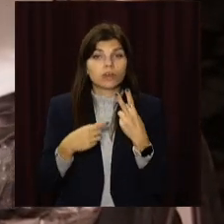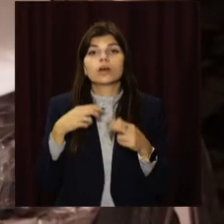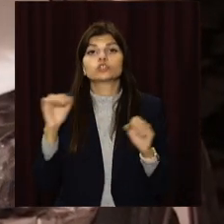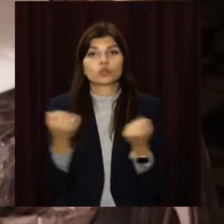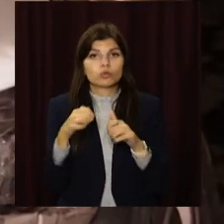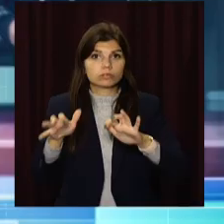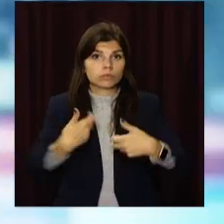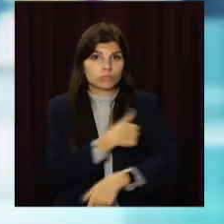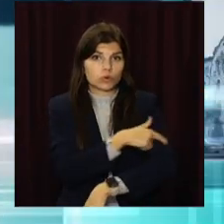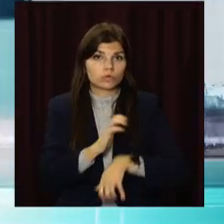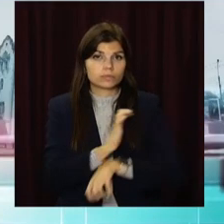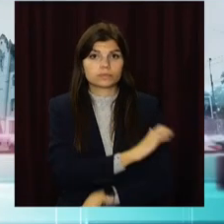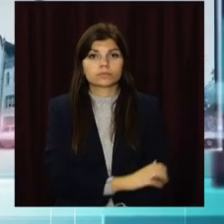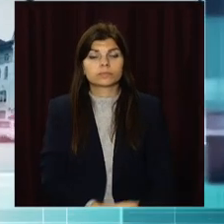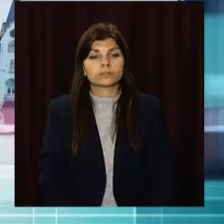швидкі.